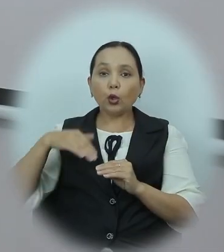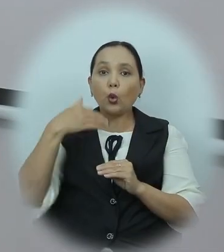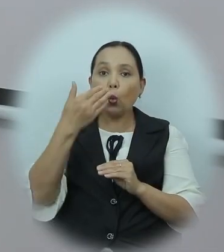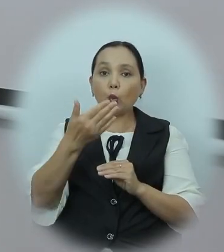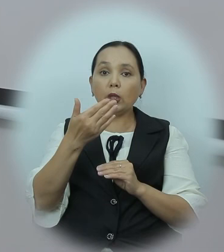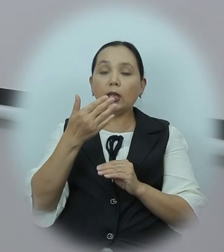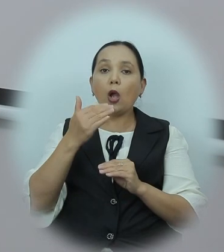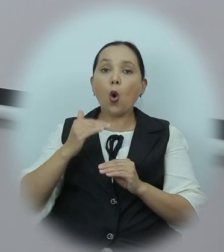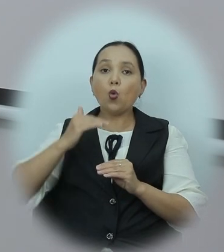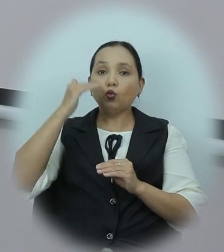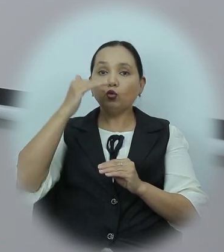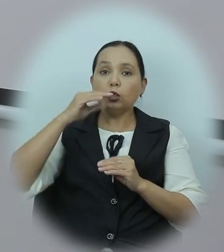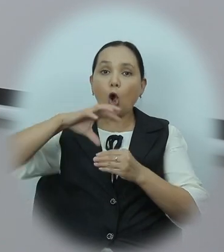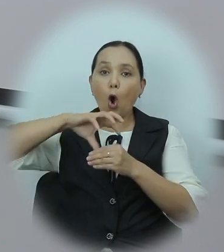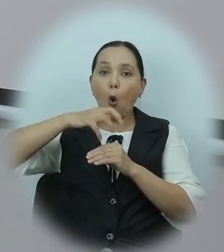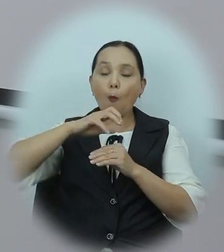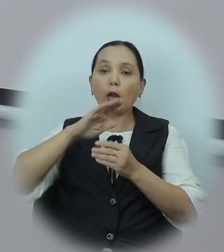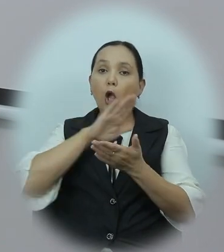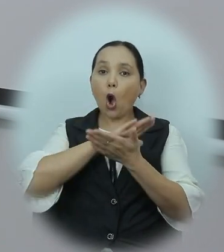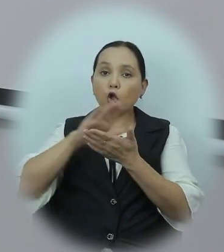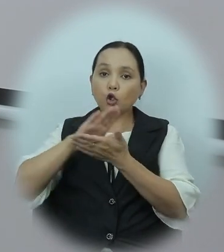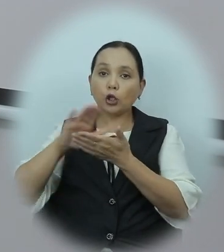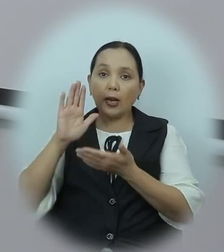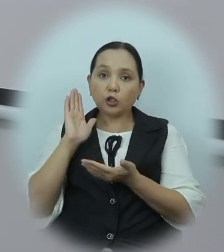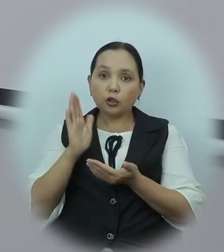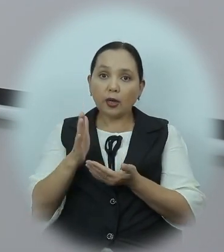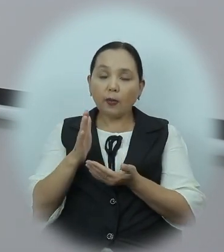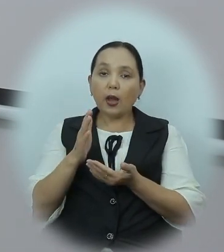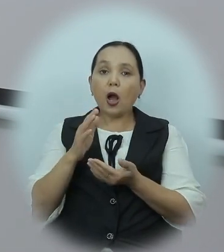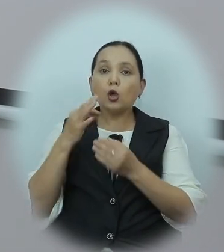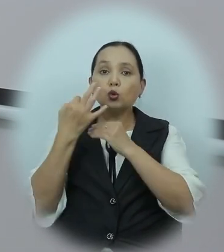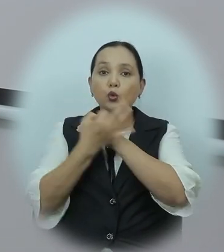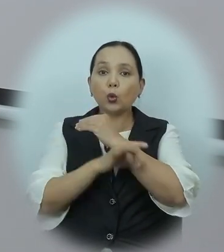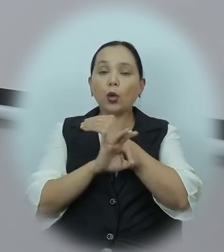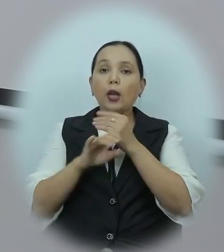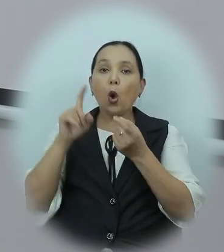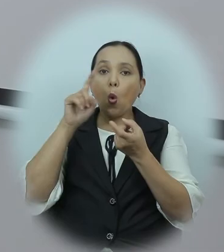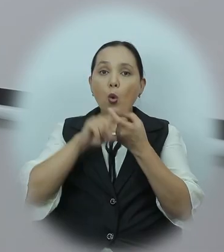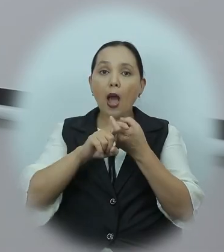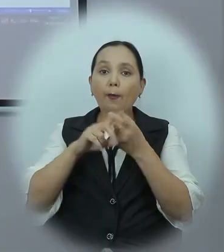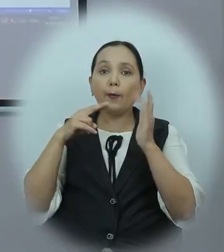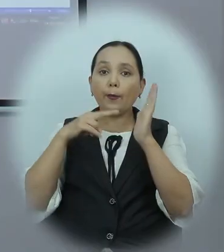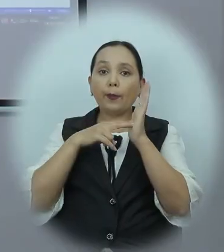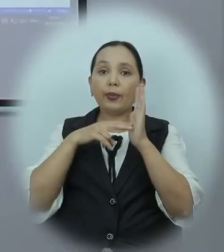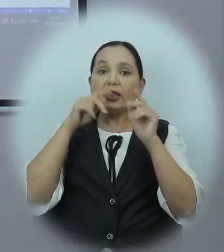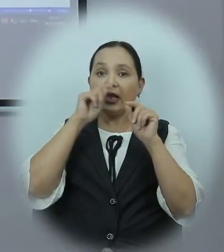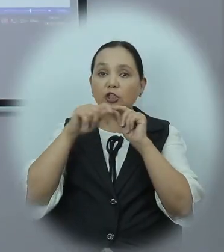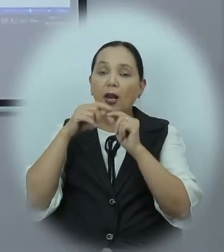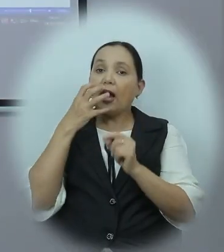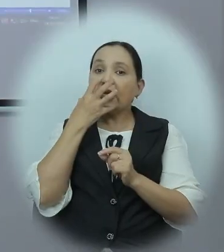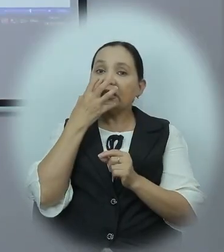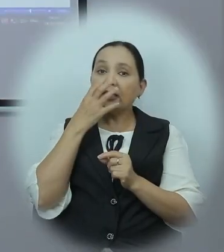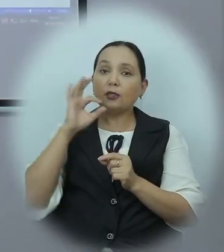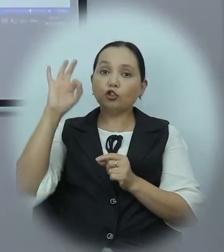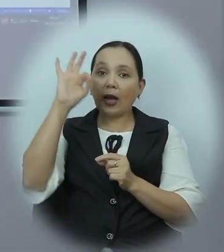uning ustki qopqoqlari ozodalashtirilib, so'ngra tarmoq bo'lib tekshiriladi. Uning qizdirish